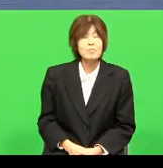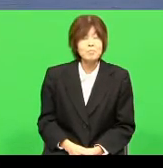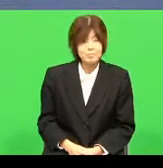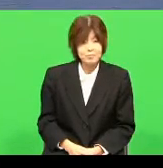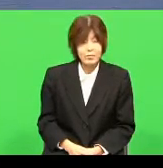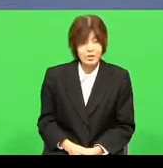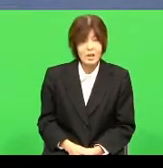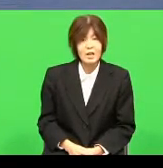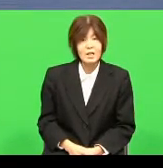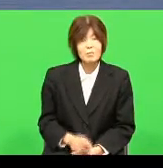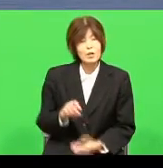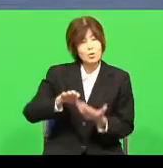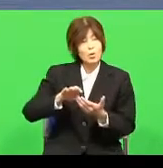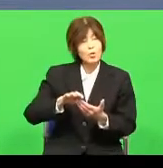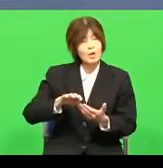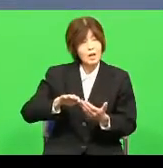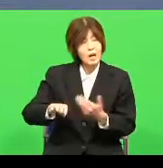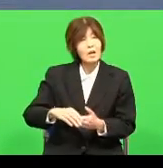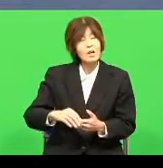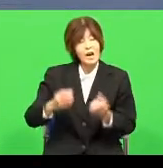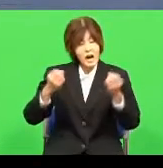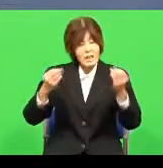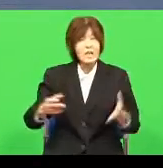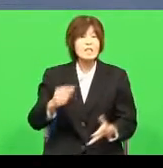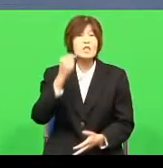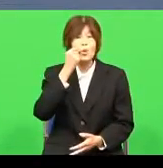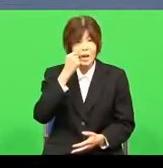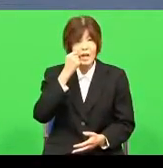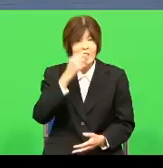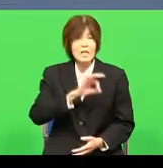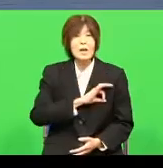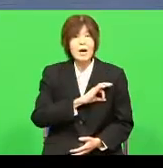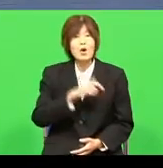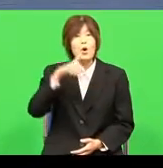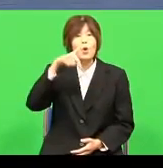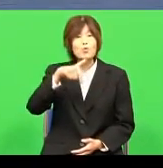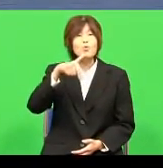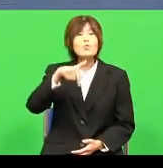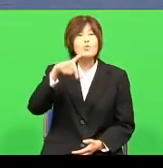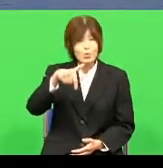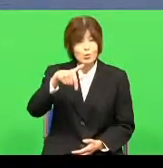もありましたしそれから新品種の夫婦がですね